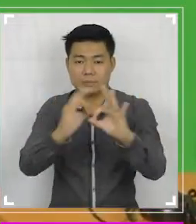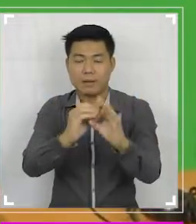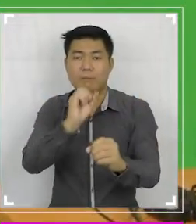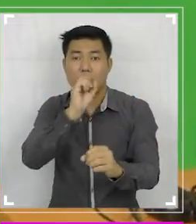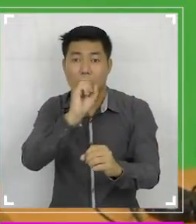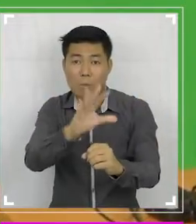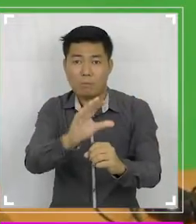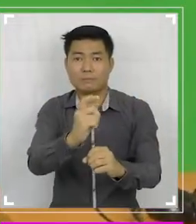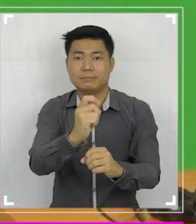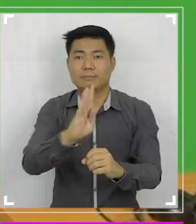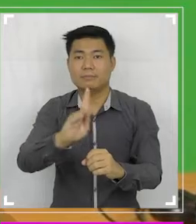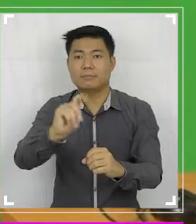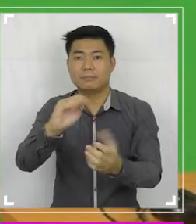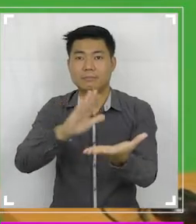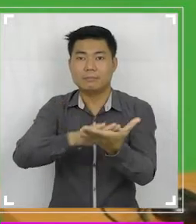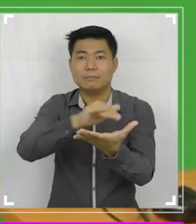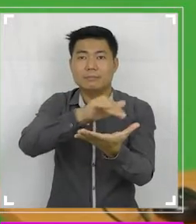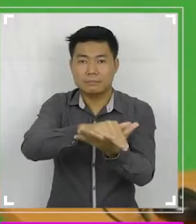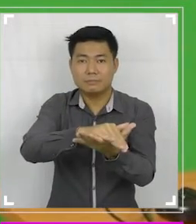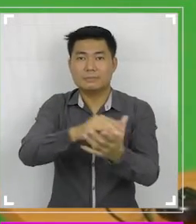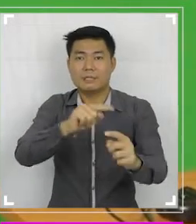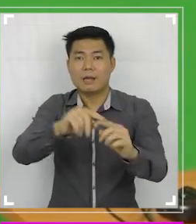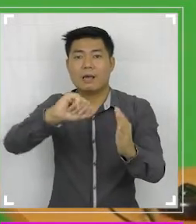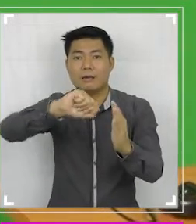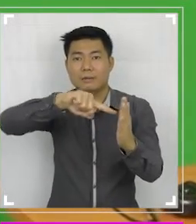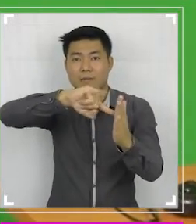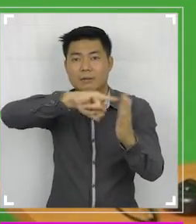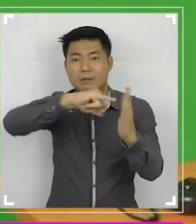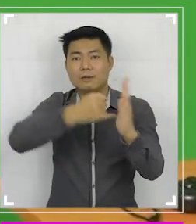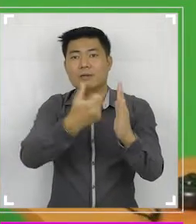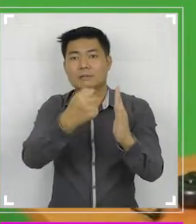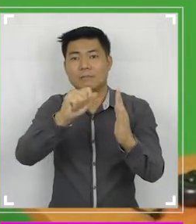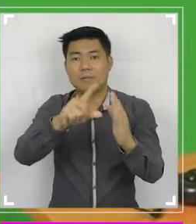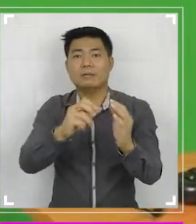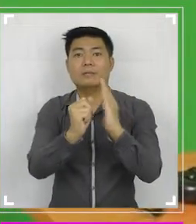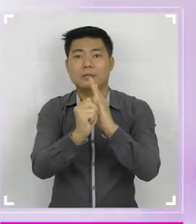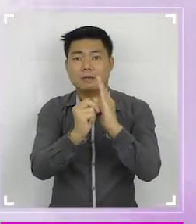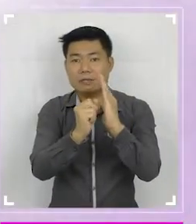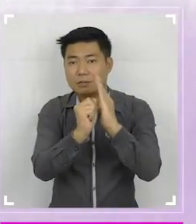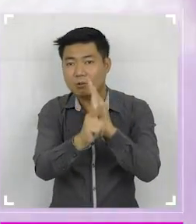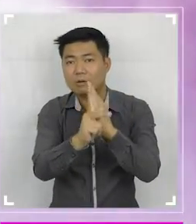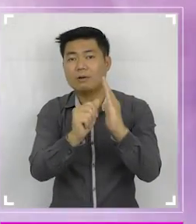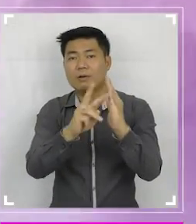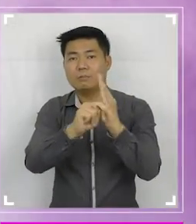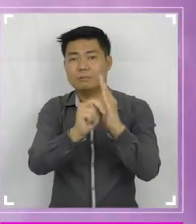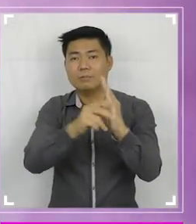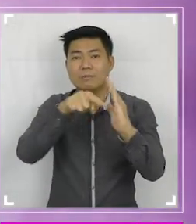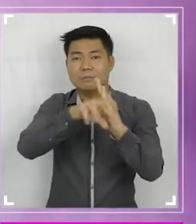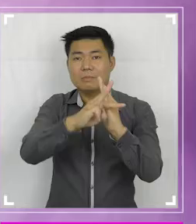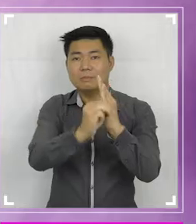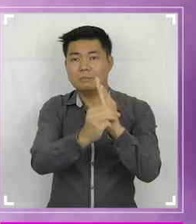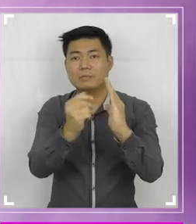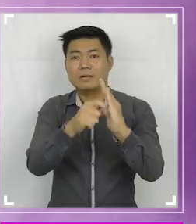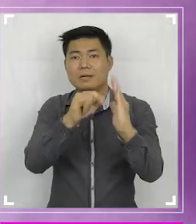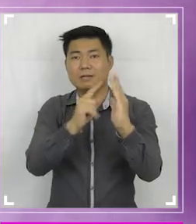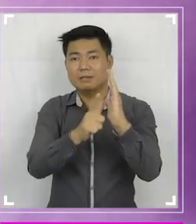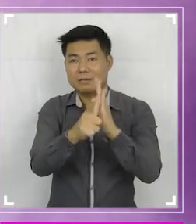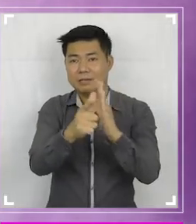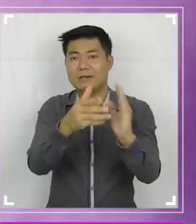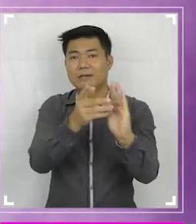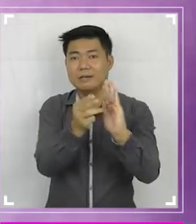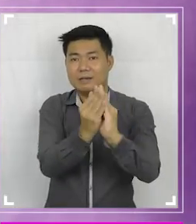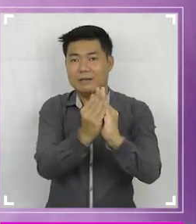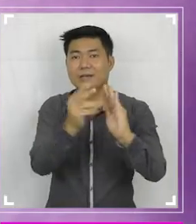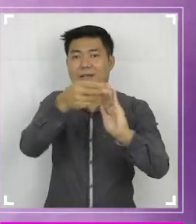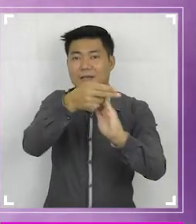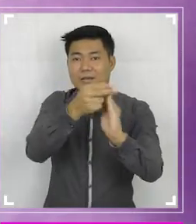าวให้กับองค์กรปกครองส่วนท้องถิ่นสถานศึกษาจาก11จังหวัดประกอบด้วยสกลนครนครพนมมุกดาหาร